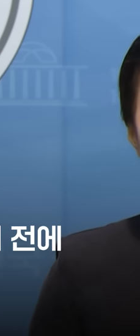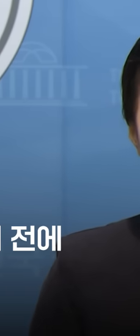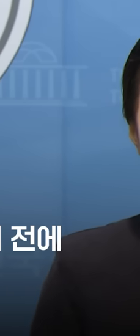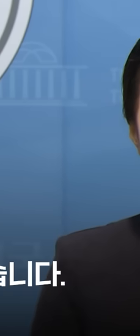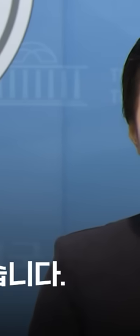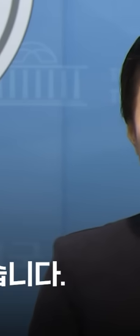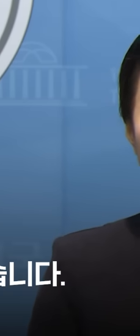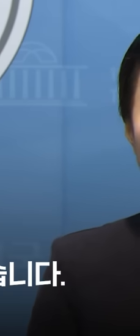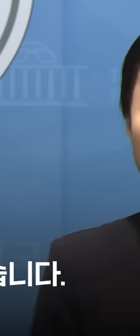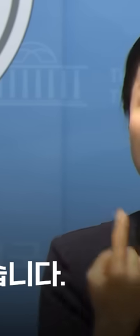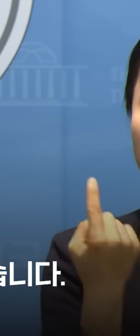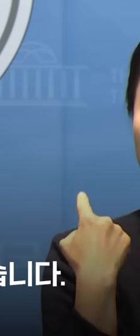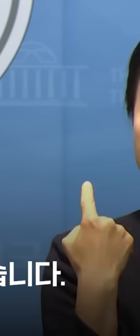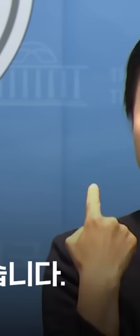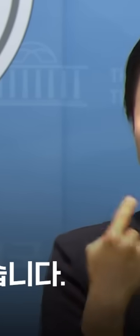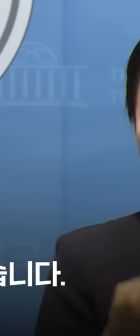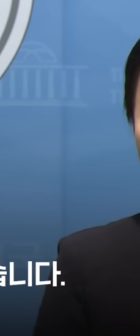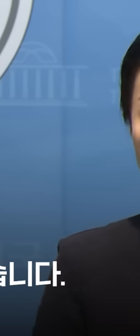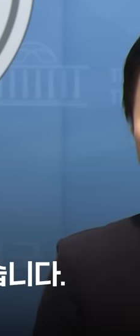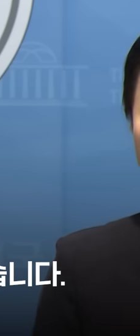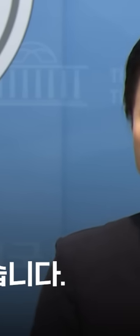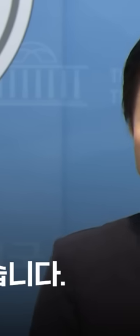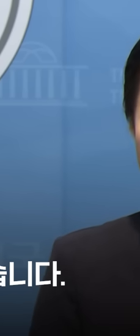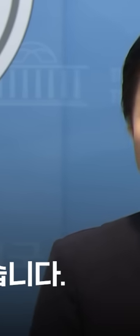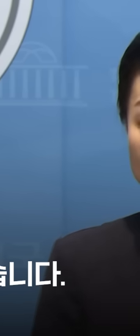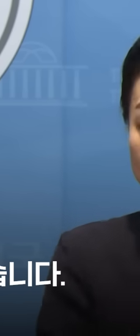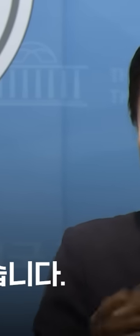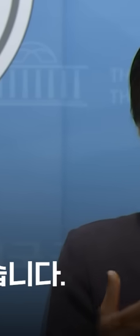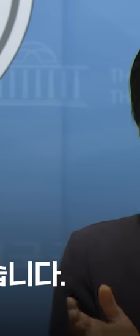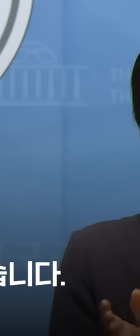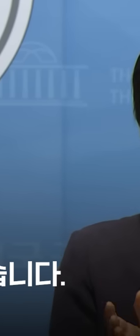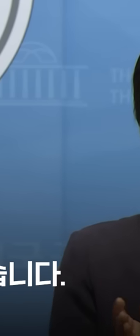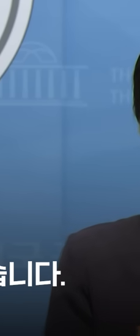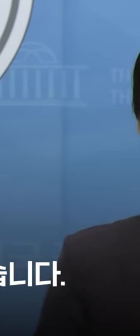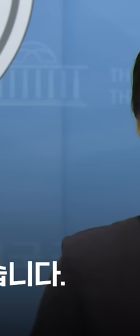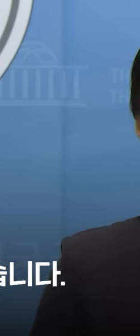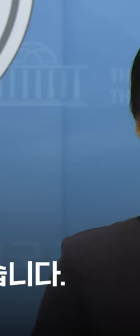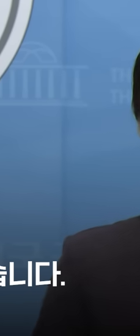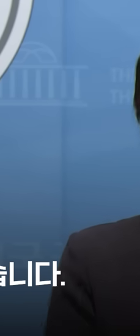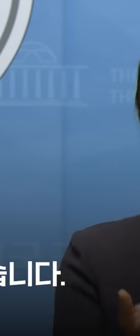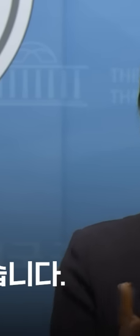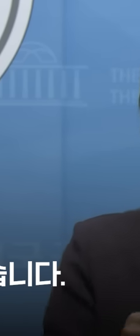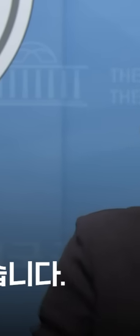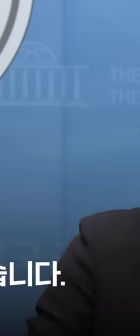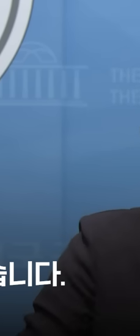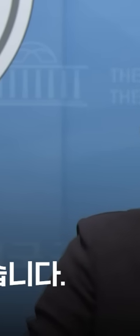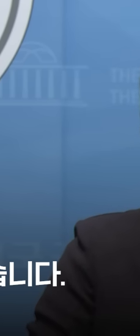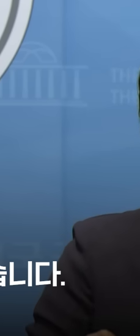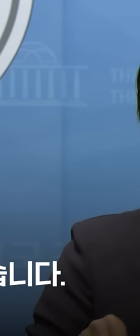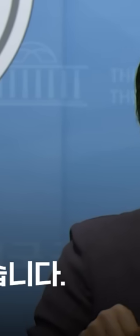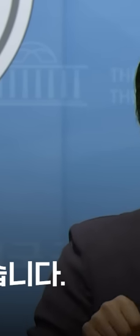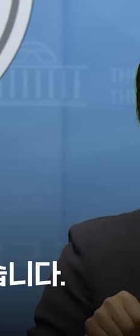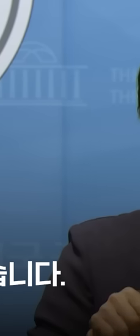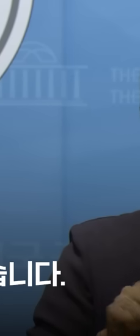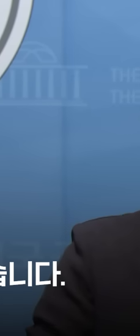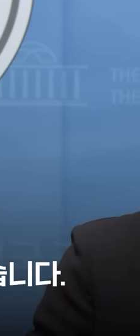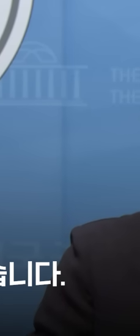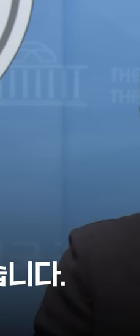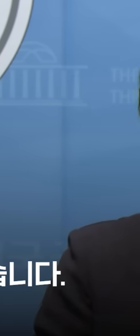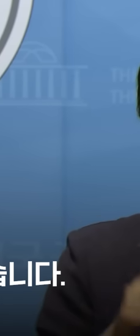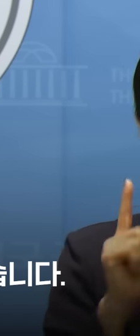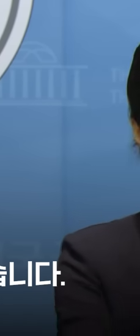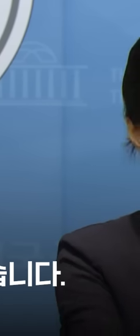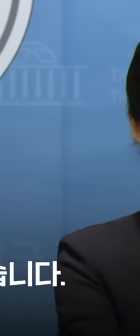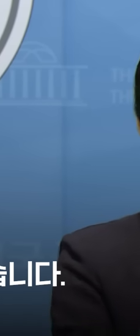마십시오 어제 대통령 실이 야당이 왜 있지도 않은 독도 지우기를 의심하는 묻고